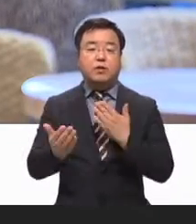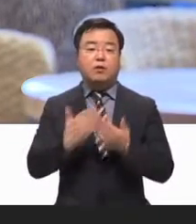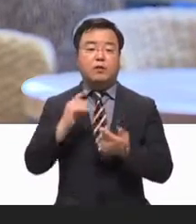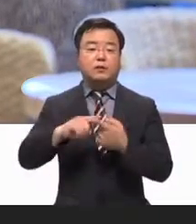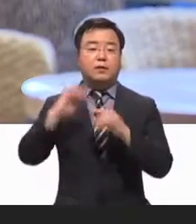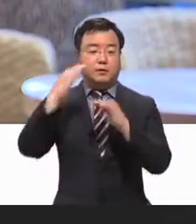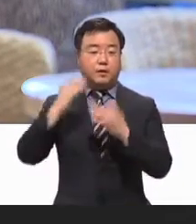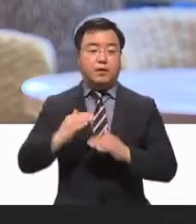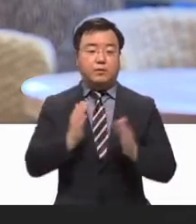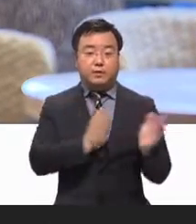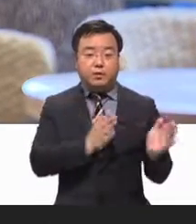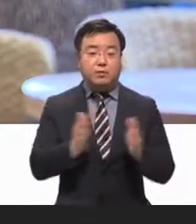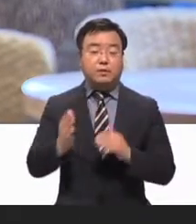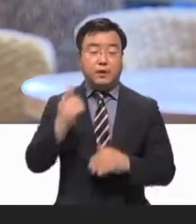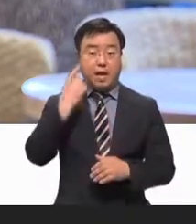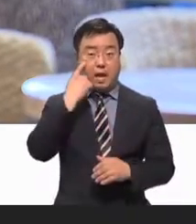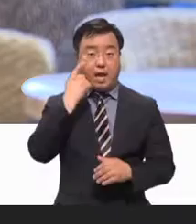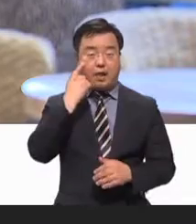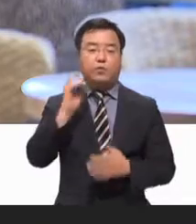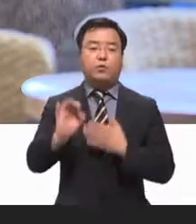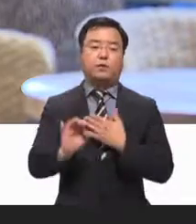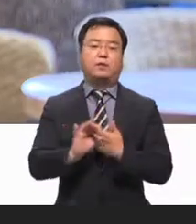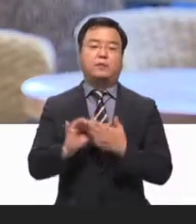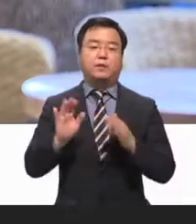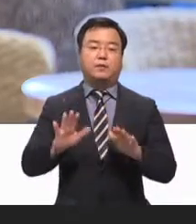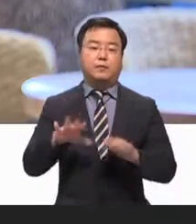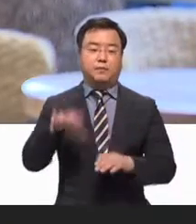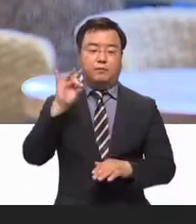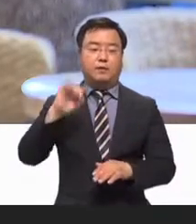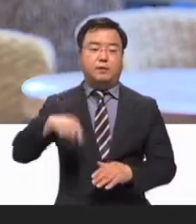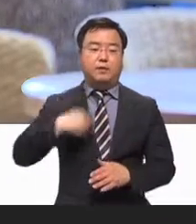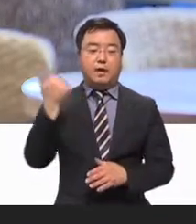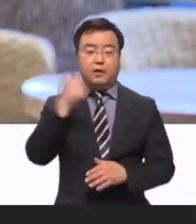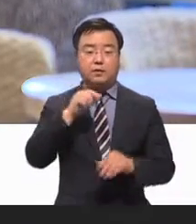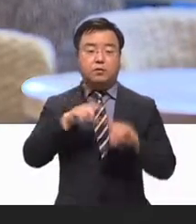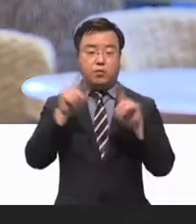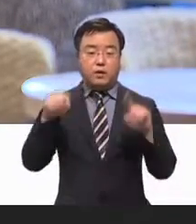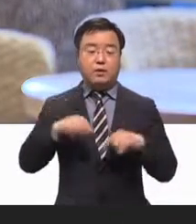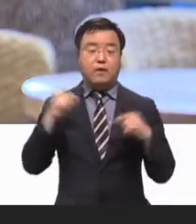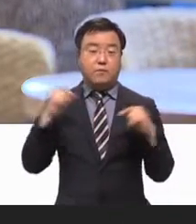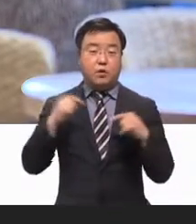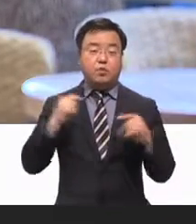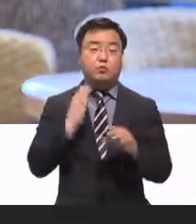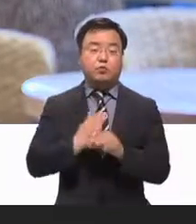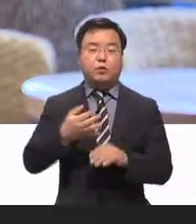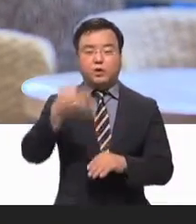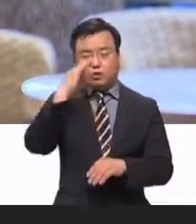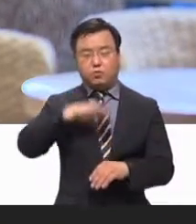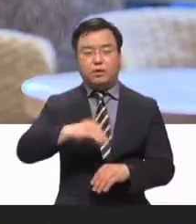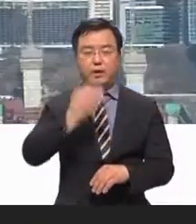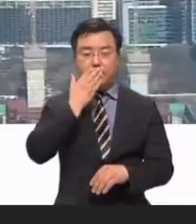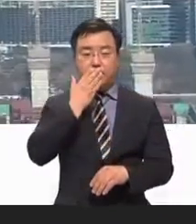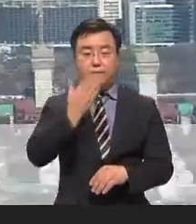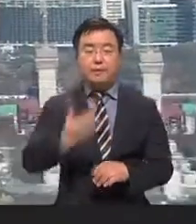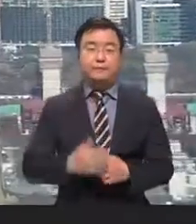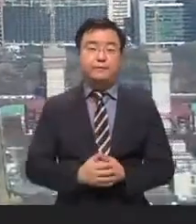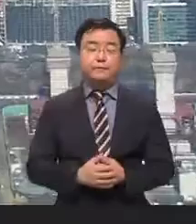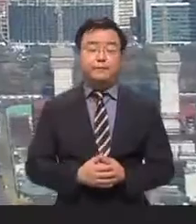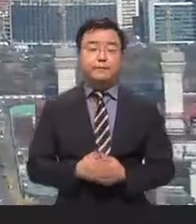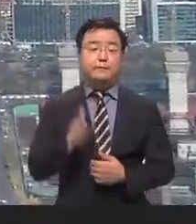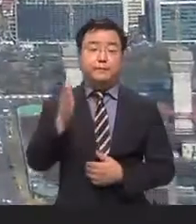정리를 해 놓으면 우리가 자기소개서나 않으면 접수에 굉장히 유리하게 활용할 수 있습니다